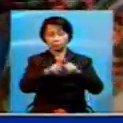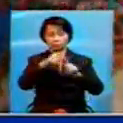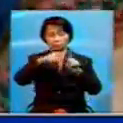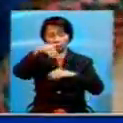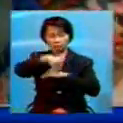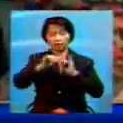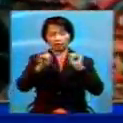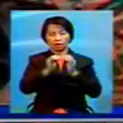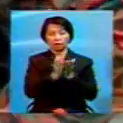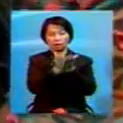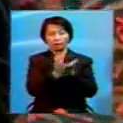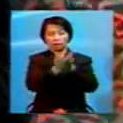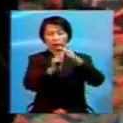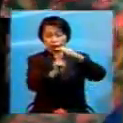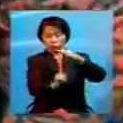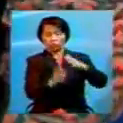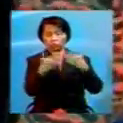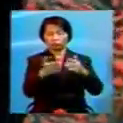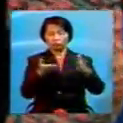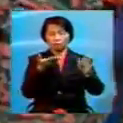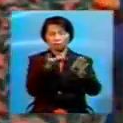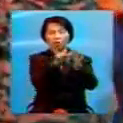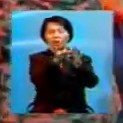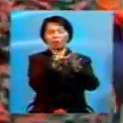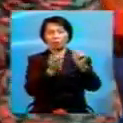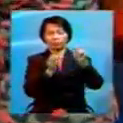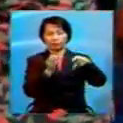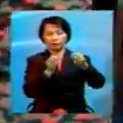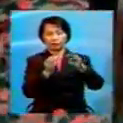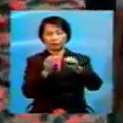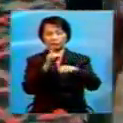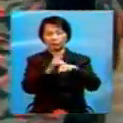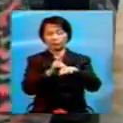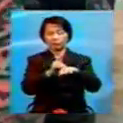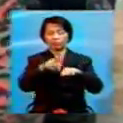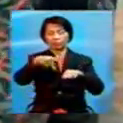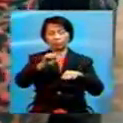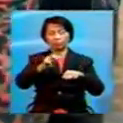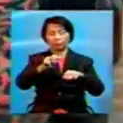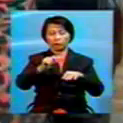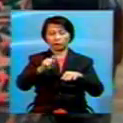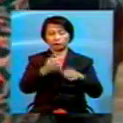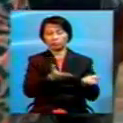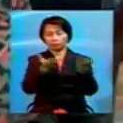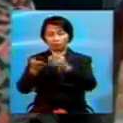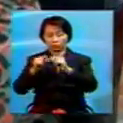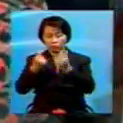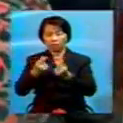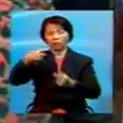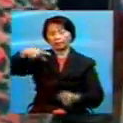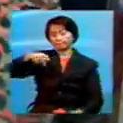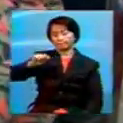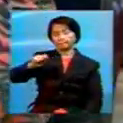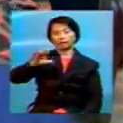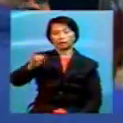isnin lalu sebuah bot pancung karam selepas melanggar bot apmm di perairan Tanjung Piai pontian ketika membawa sekumpulan Pendatang Asing